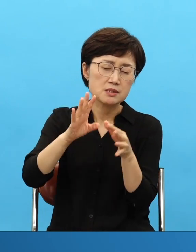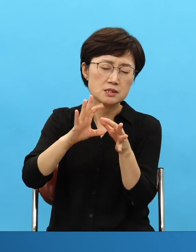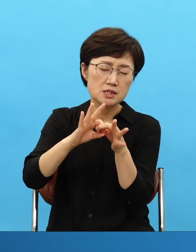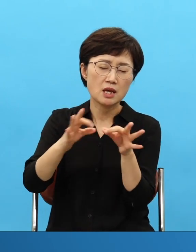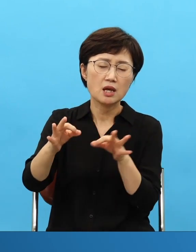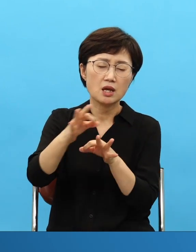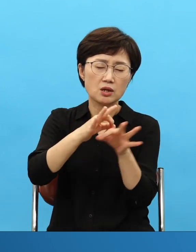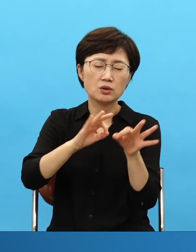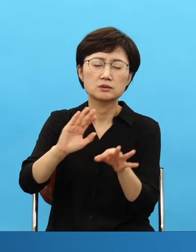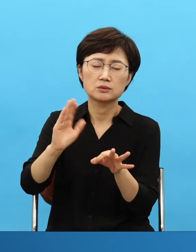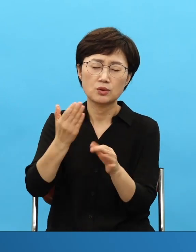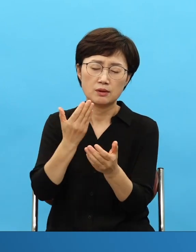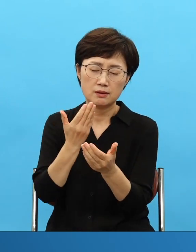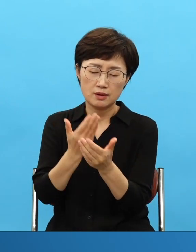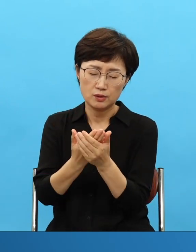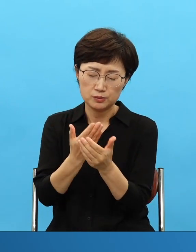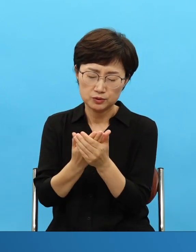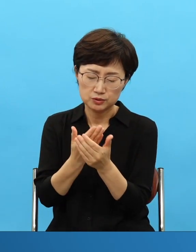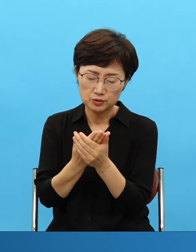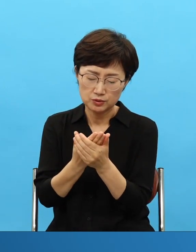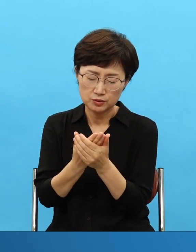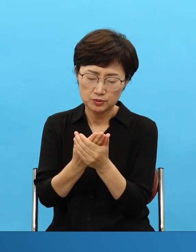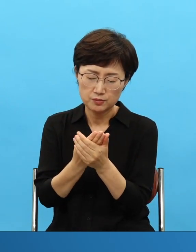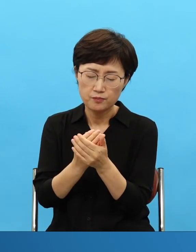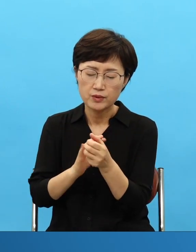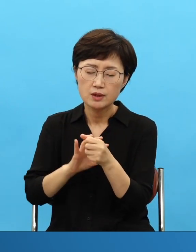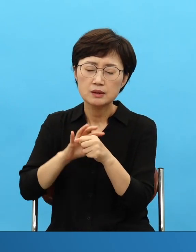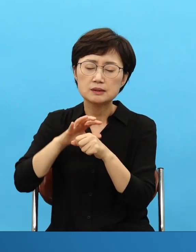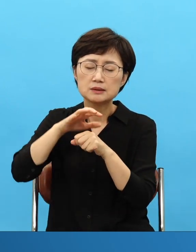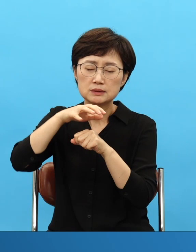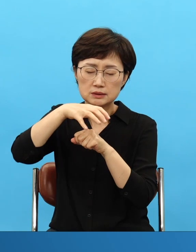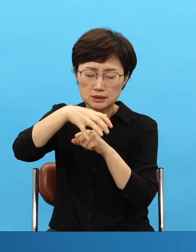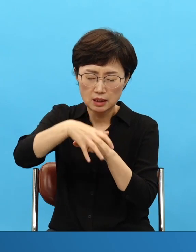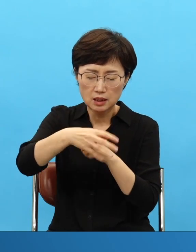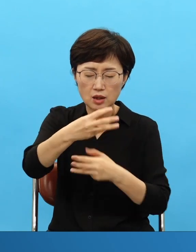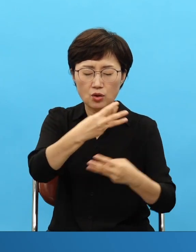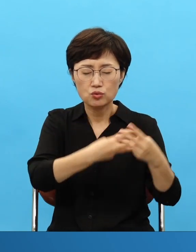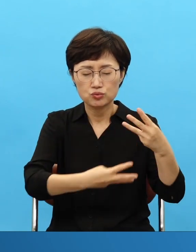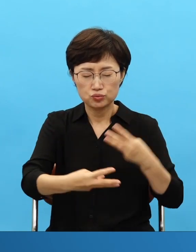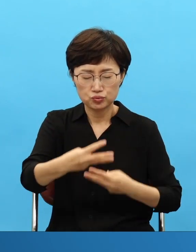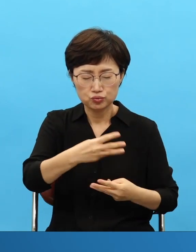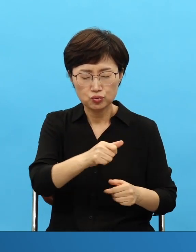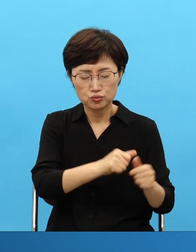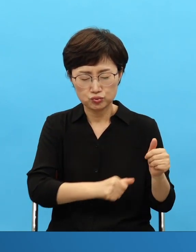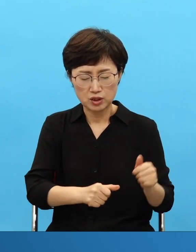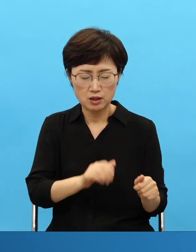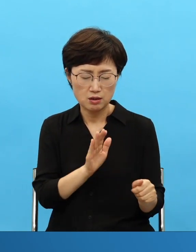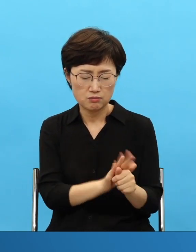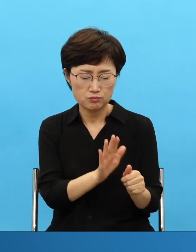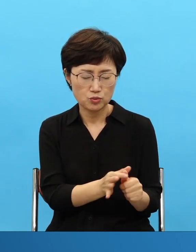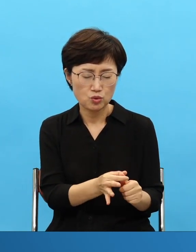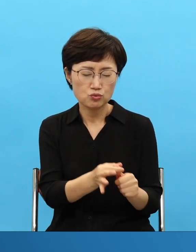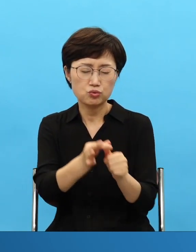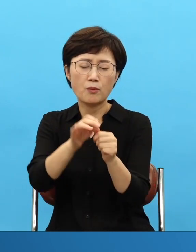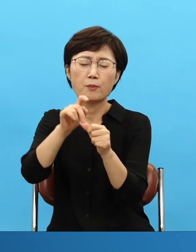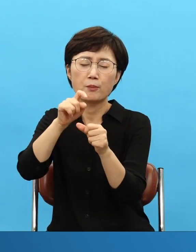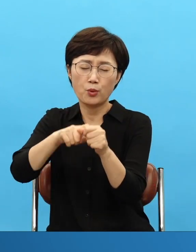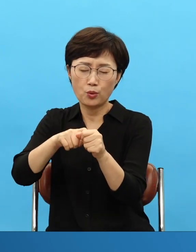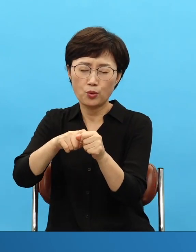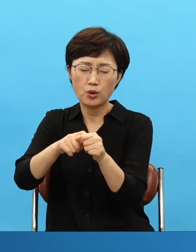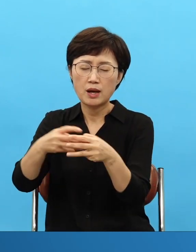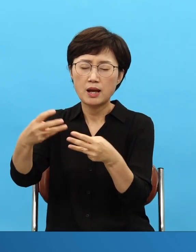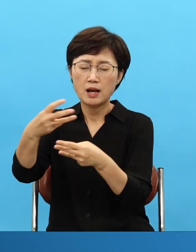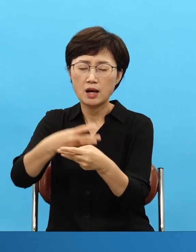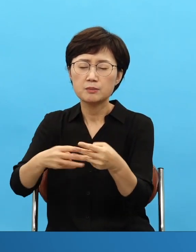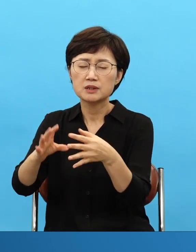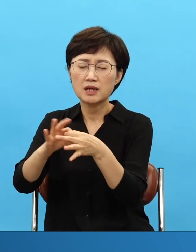become the economy of light to save the world. 전 세계 후대 살리는 렘넌트 경제 일어나게